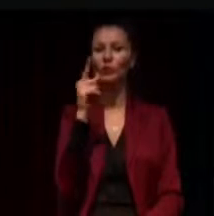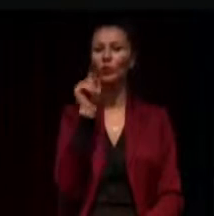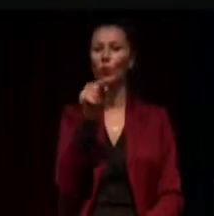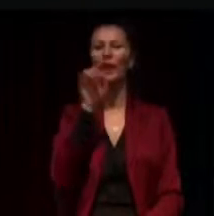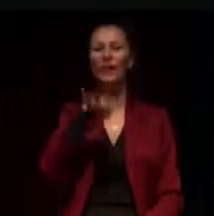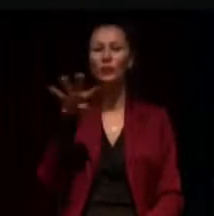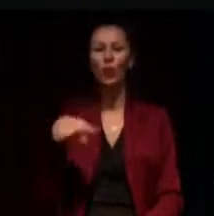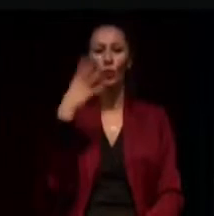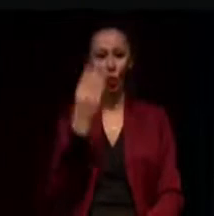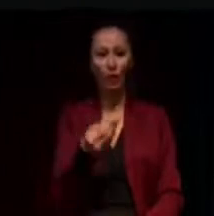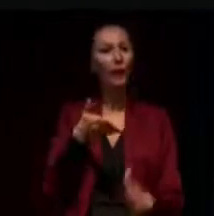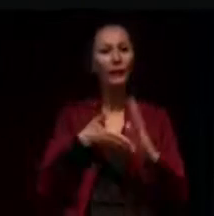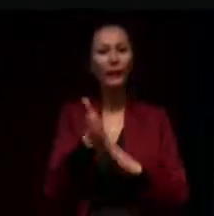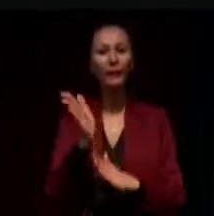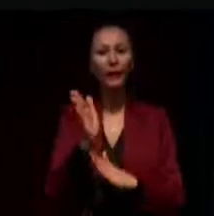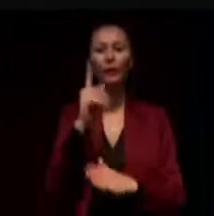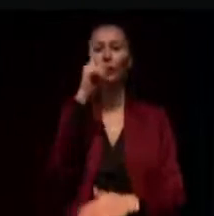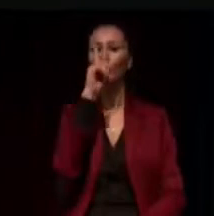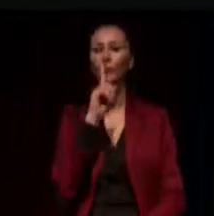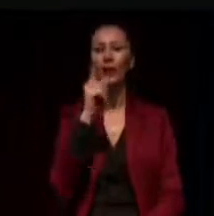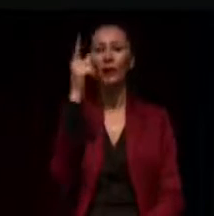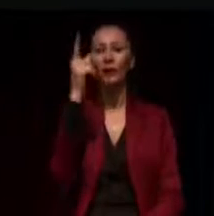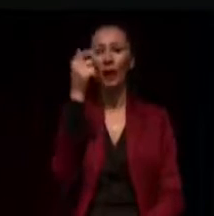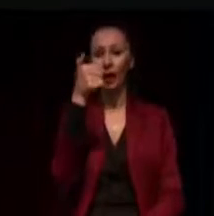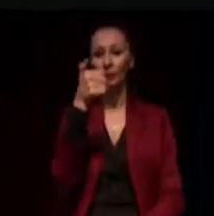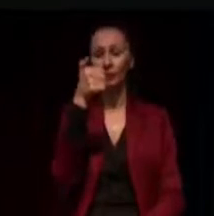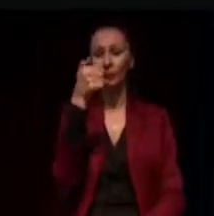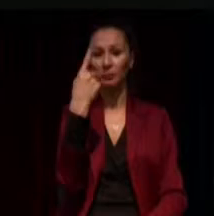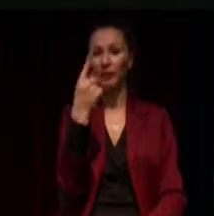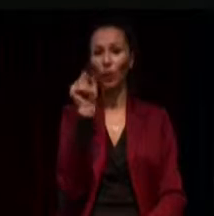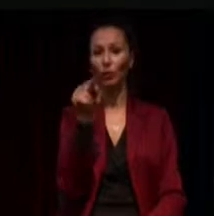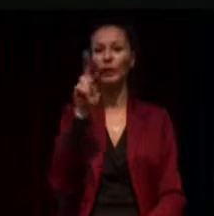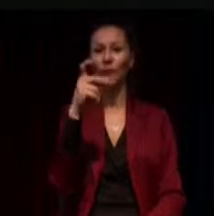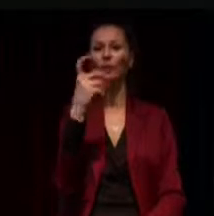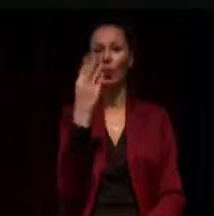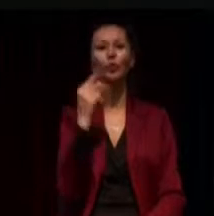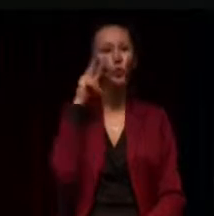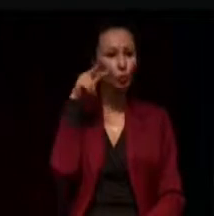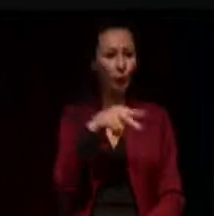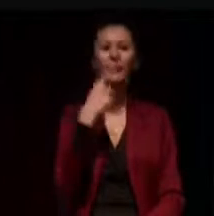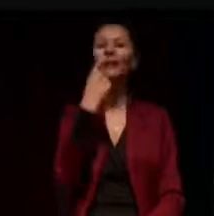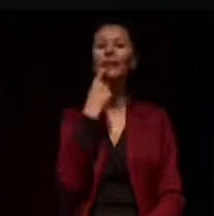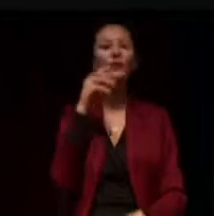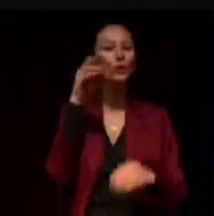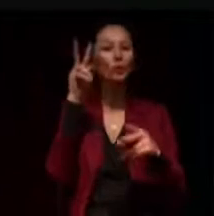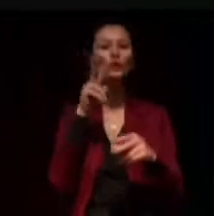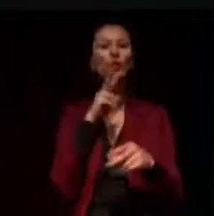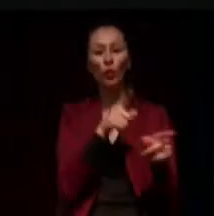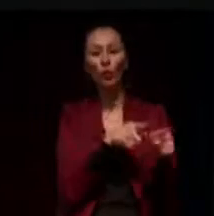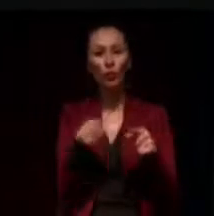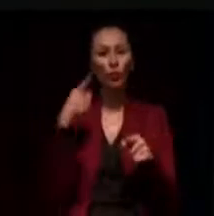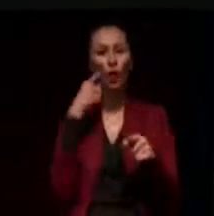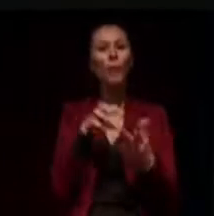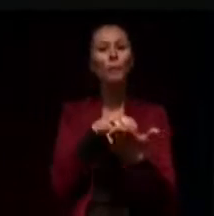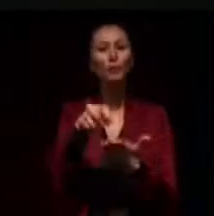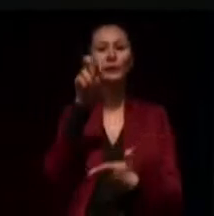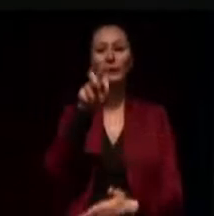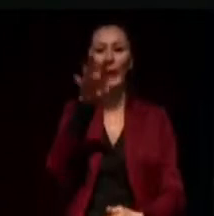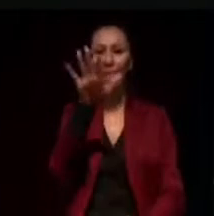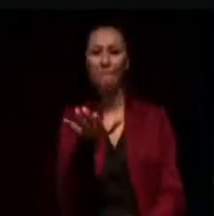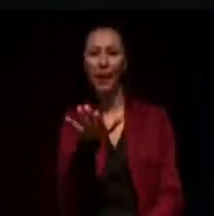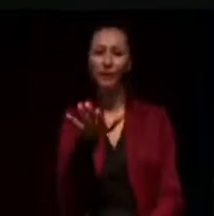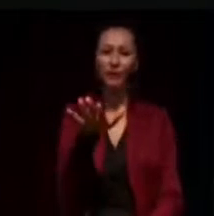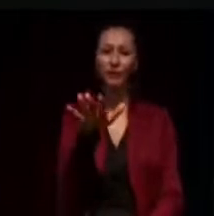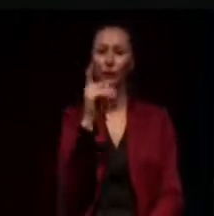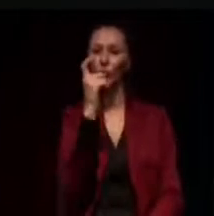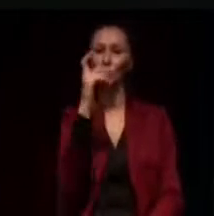%65,44 olarak giderin ise %61,29 olduğu görülmekte olup yılın sonuna doğru bütçenin 85